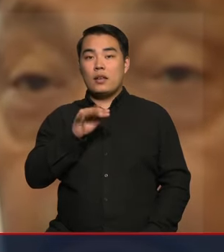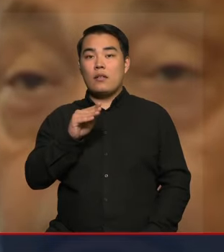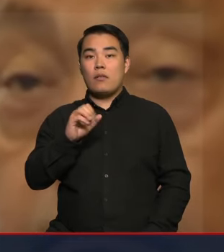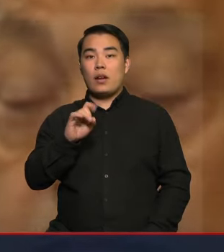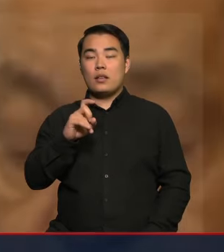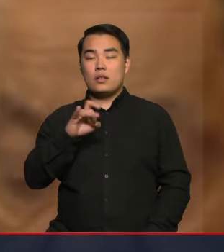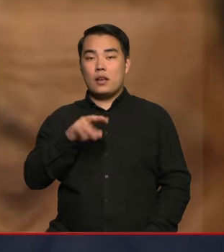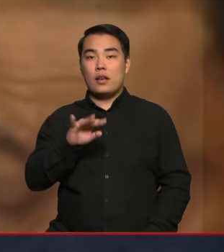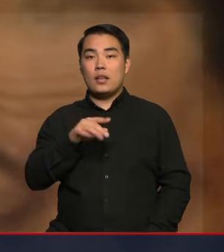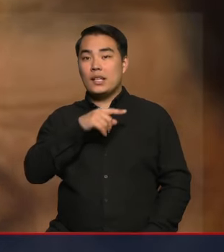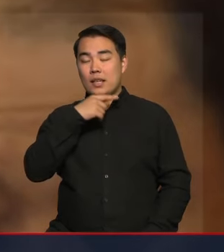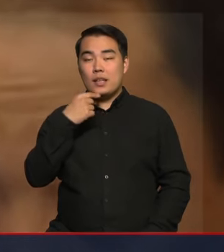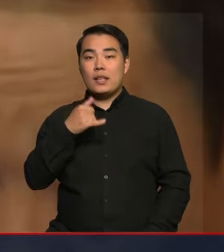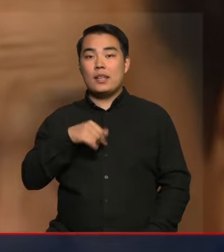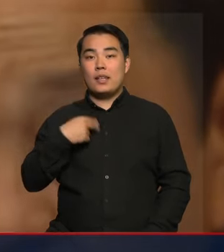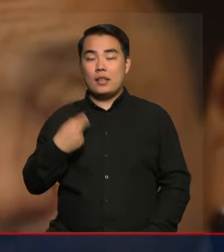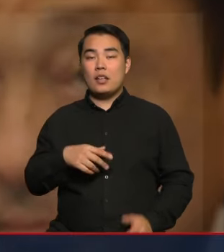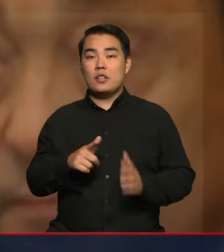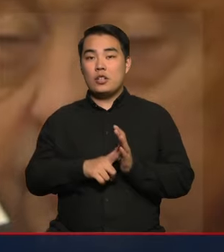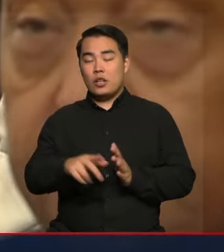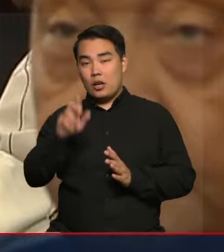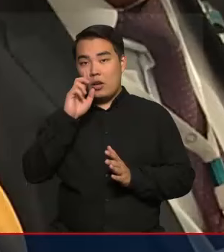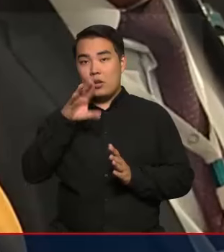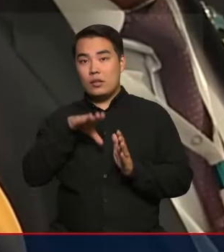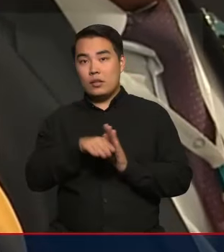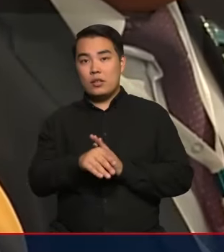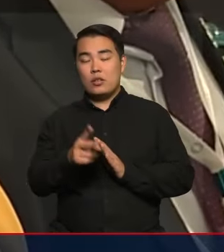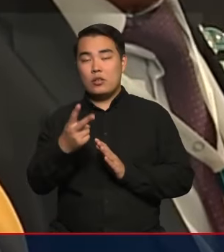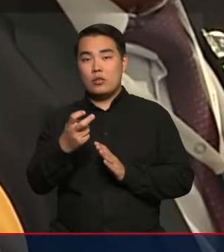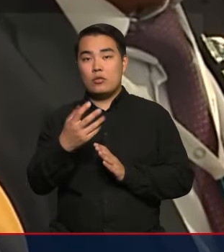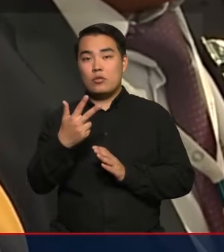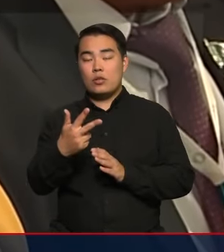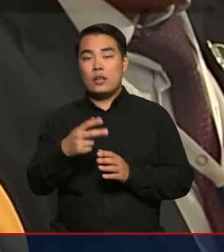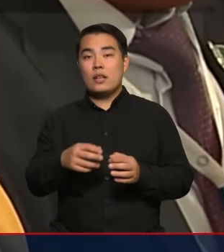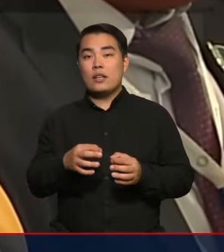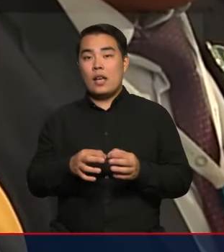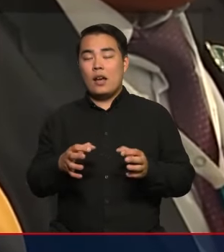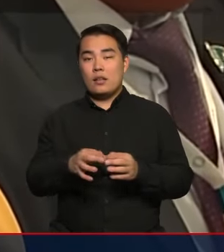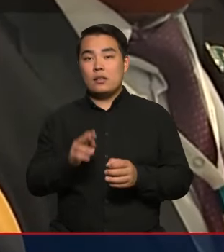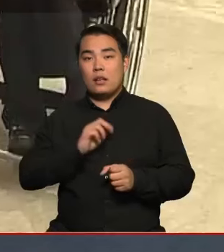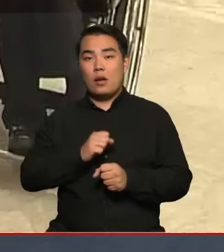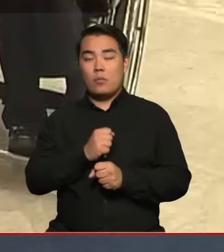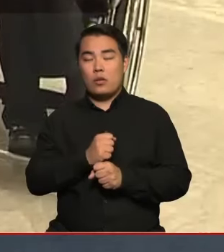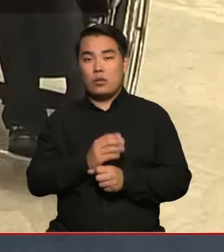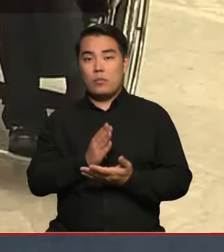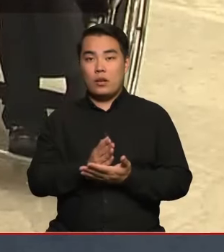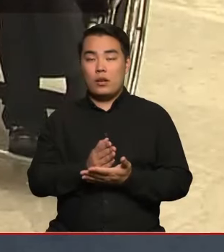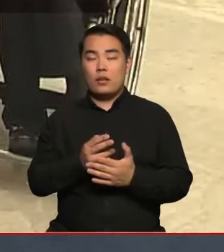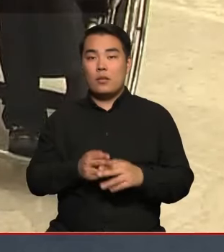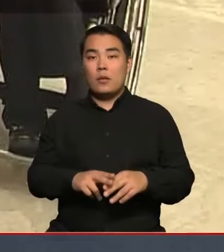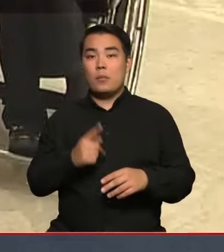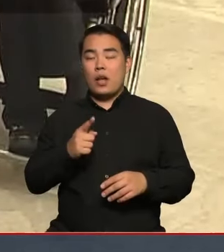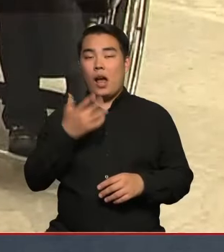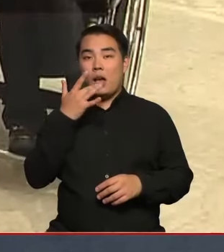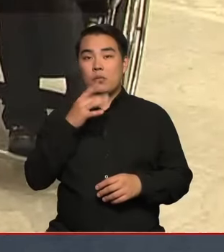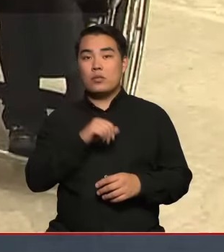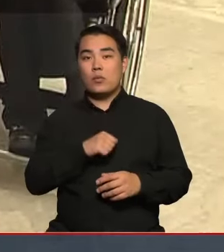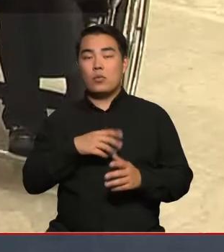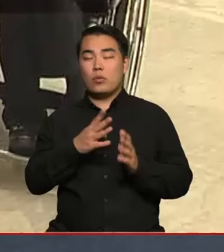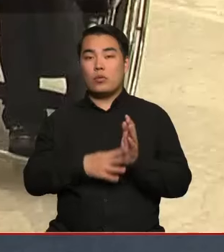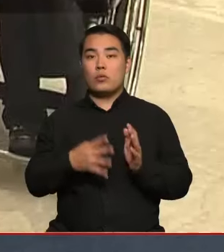Франция, Үндістан, Ресей, Қытай секілді жетек мемлекеттің өзінде 203 реактор жұмыс істеп тұр. Ал бір ғана ақштың өзінде